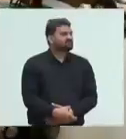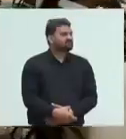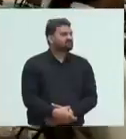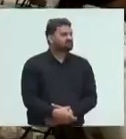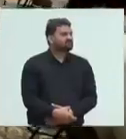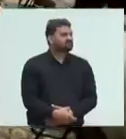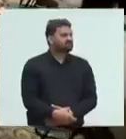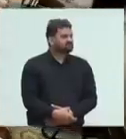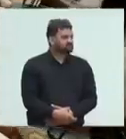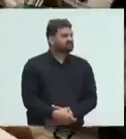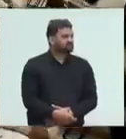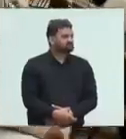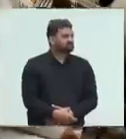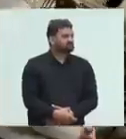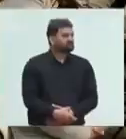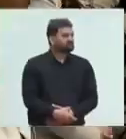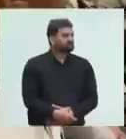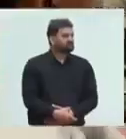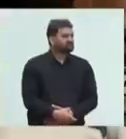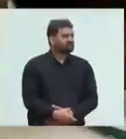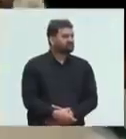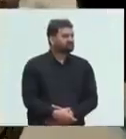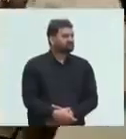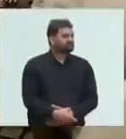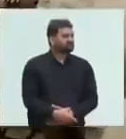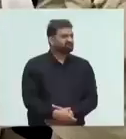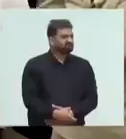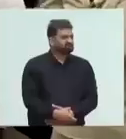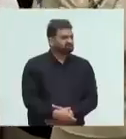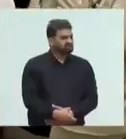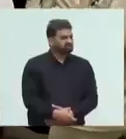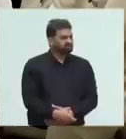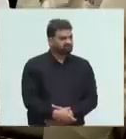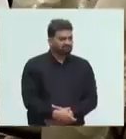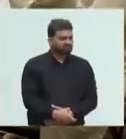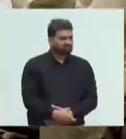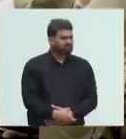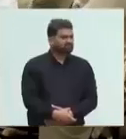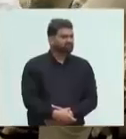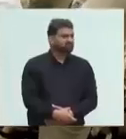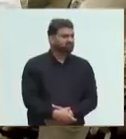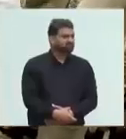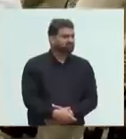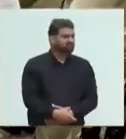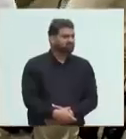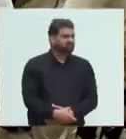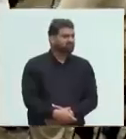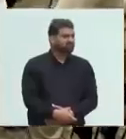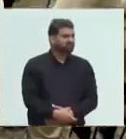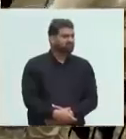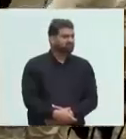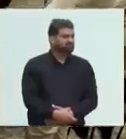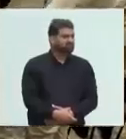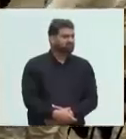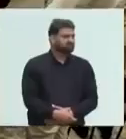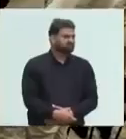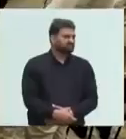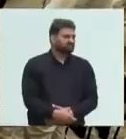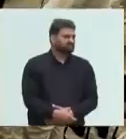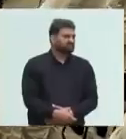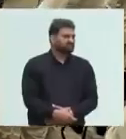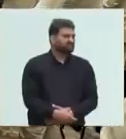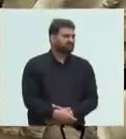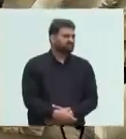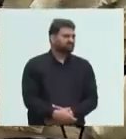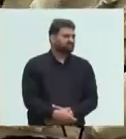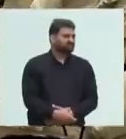बस सांत्वना दी जाती थी। मेरे पिताजी इसमें बहुत सहयोग करते थे, खाना पीना जूस जो भी डाइट चाहिए होती थी उसका बहुत